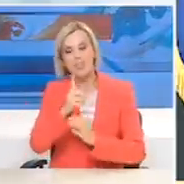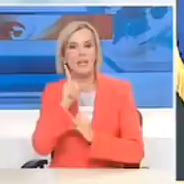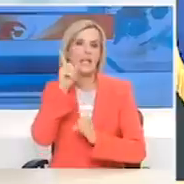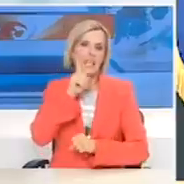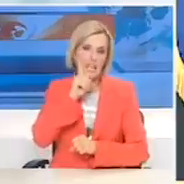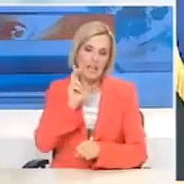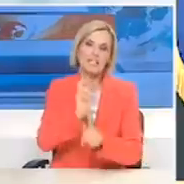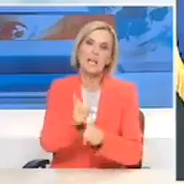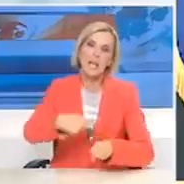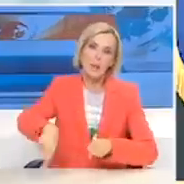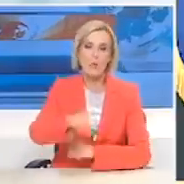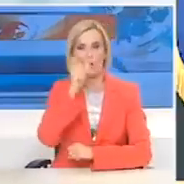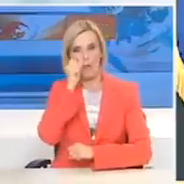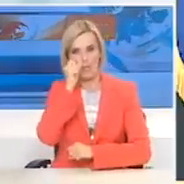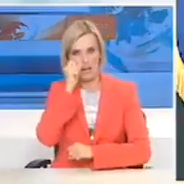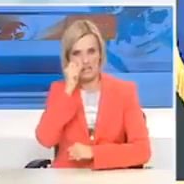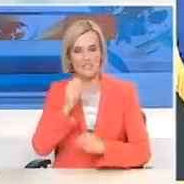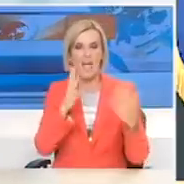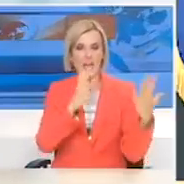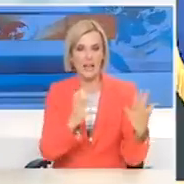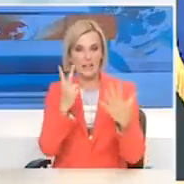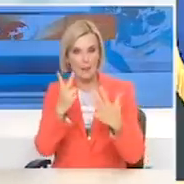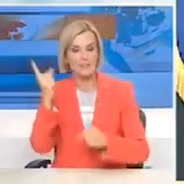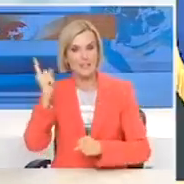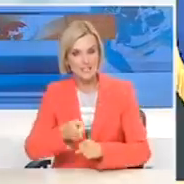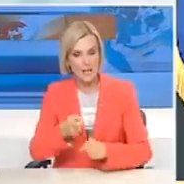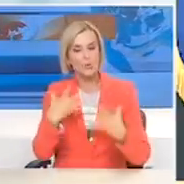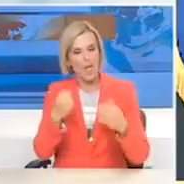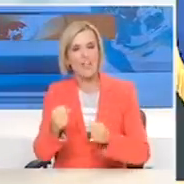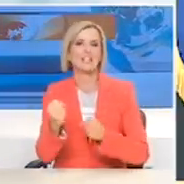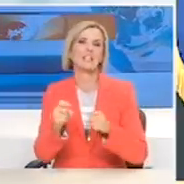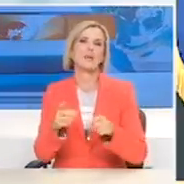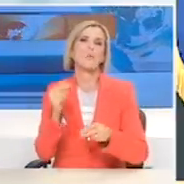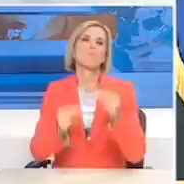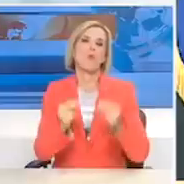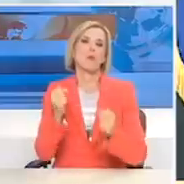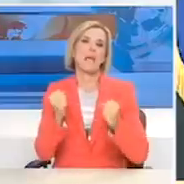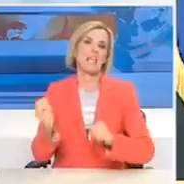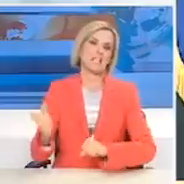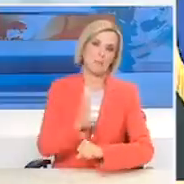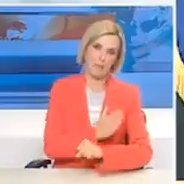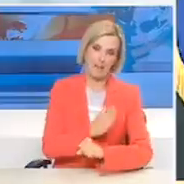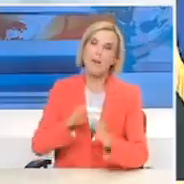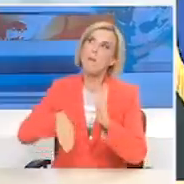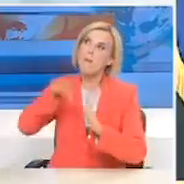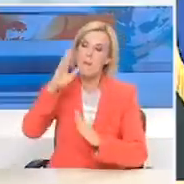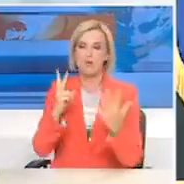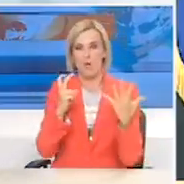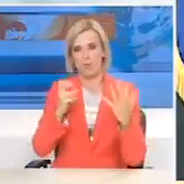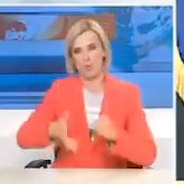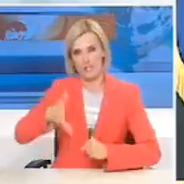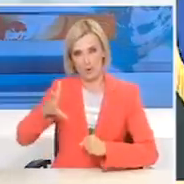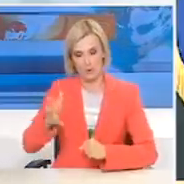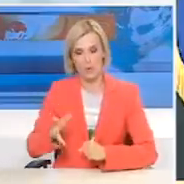Το 97% έχει υποκείμενο νόσημα ή έχουν ηλικία 70 ετών και άνω. 88 ασθενείς έχουν εξέλθει από τις